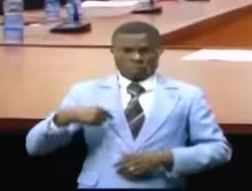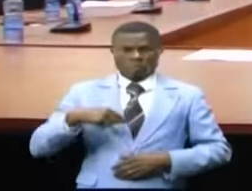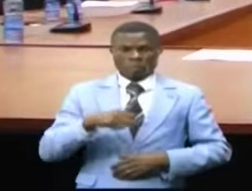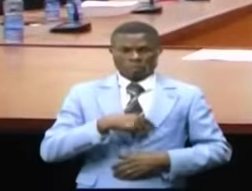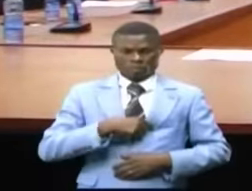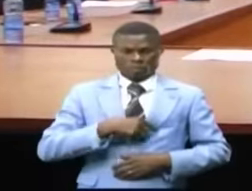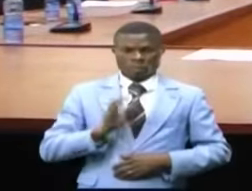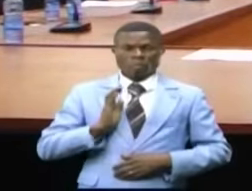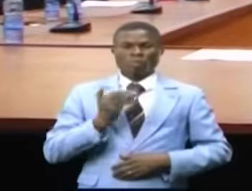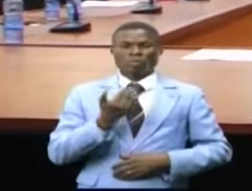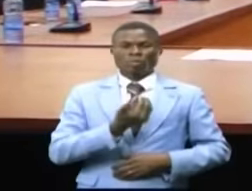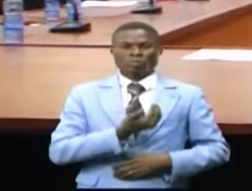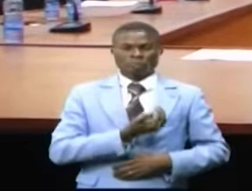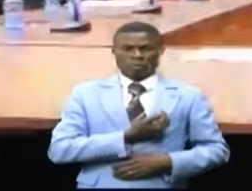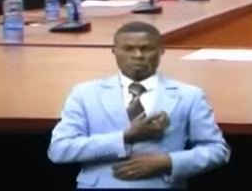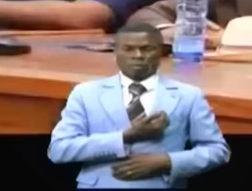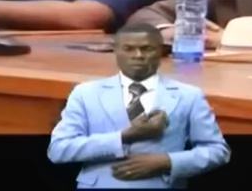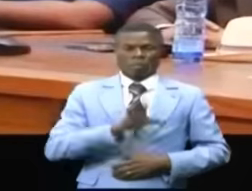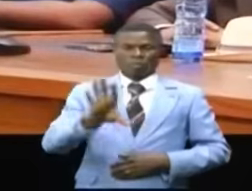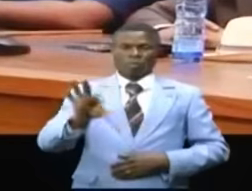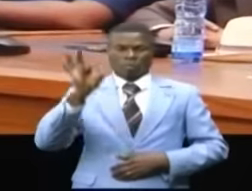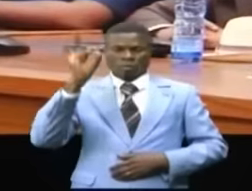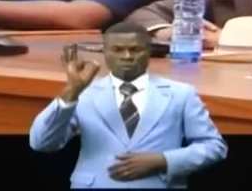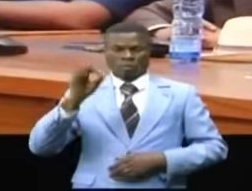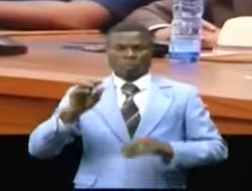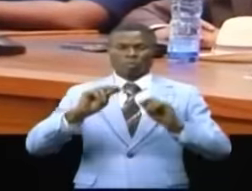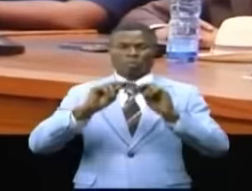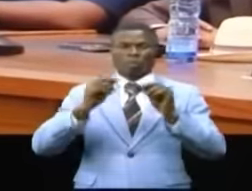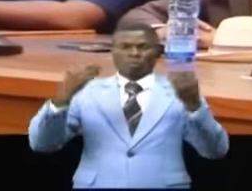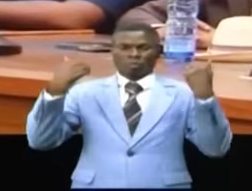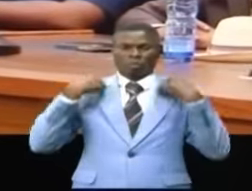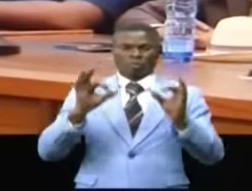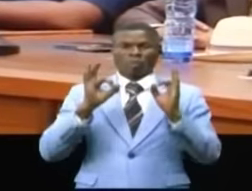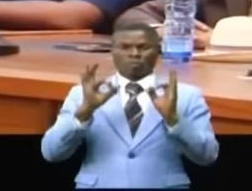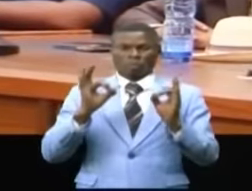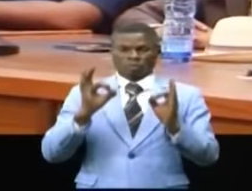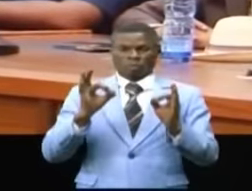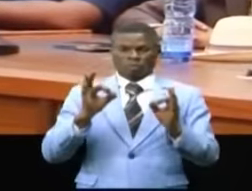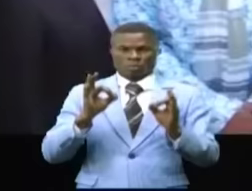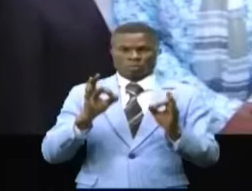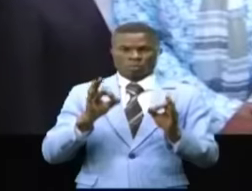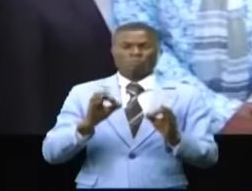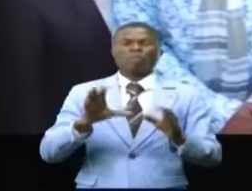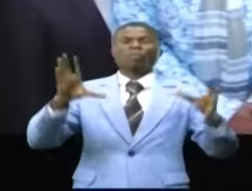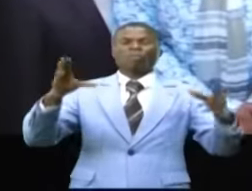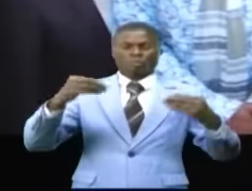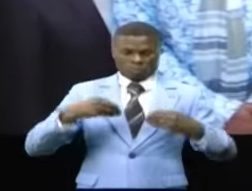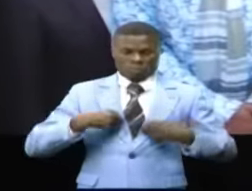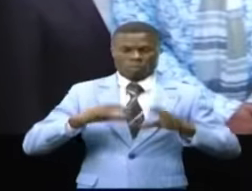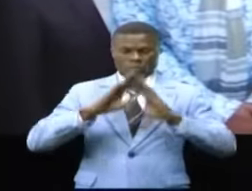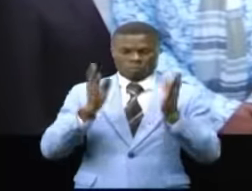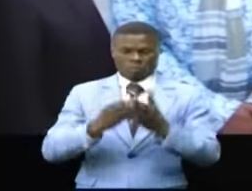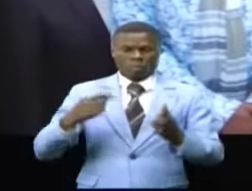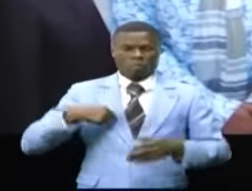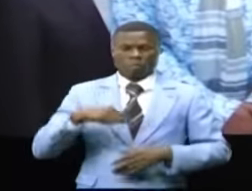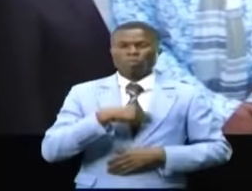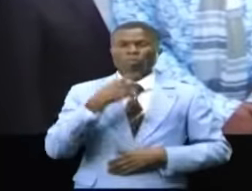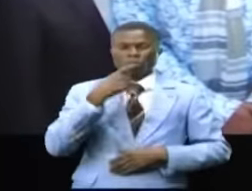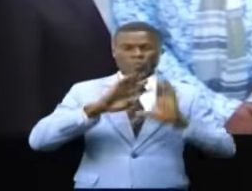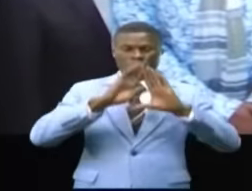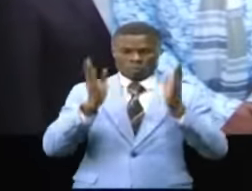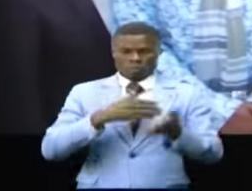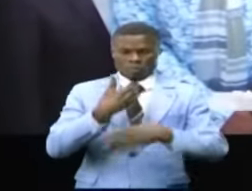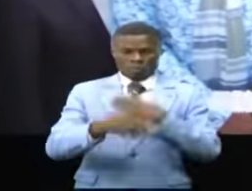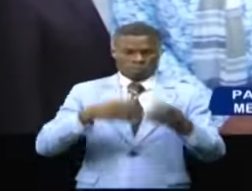notre désignation de la nouvelle équipe. Et nous sommes venus confirmer ce qui a été dit, ce qui a été fait lors